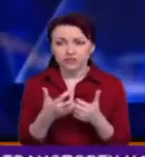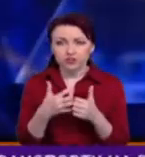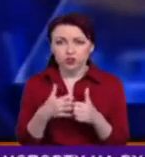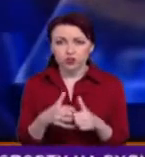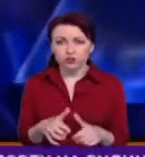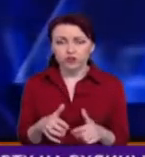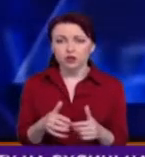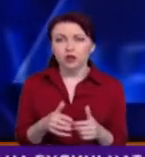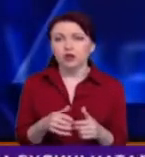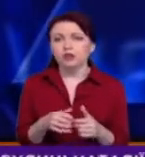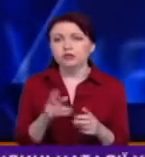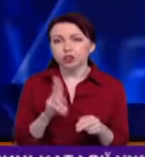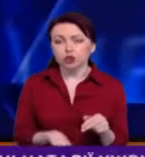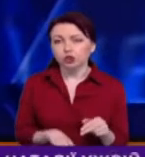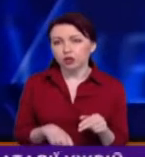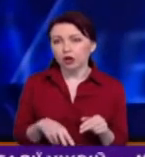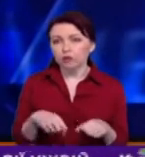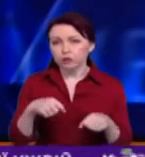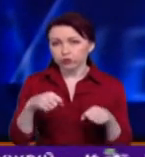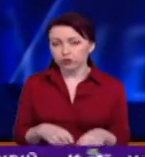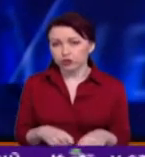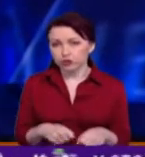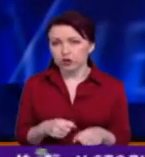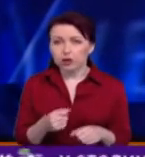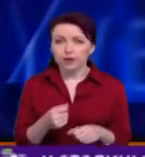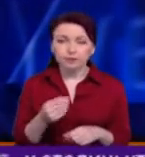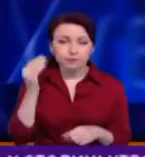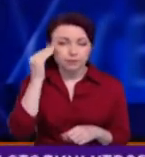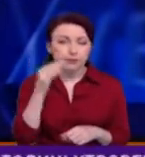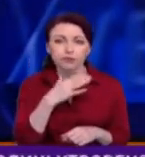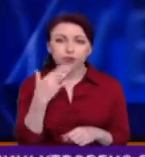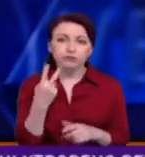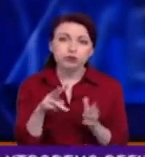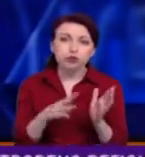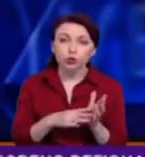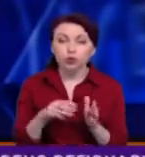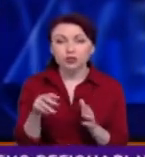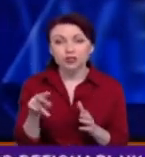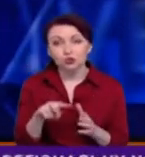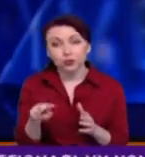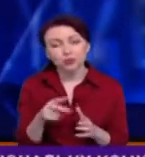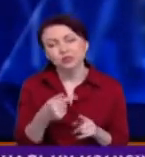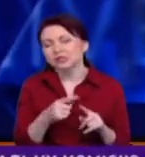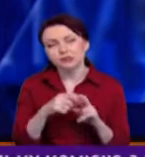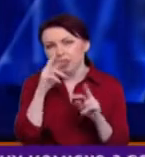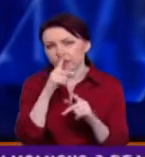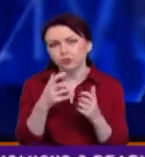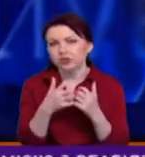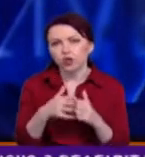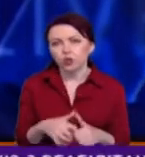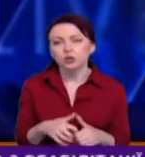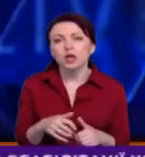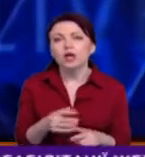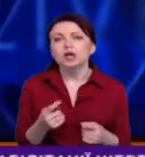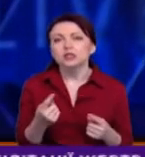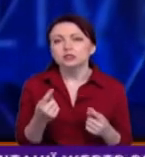діючої Верховної Ради, да, які строки, багато хто посилається на 27 листопада, хоча ці підрахунки абсолютно є некоректними. Тому що за